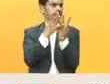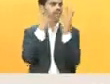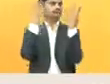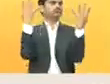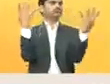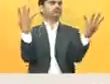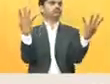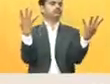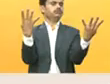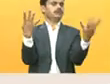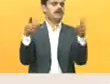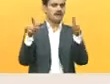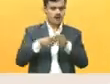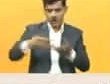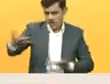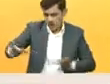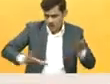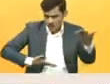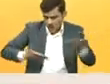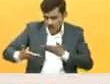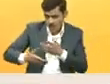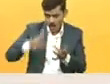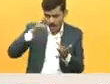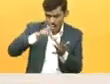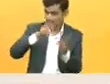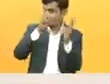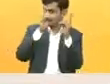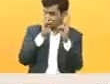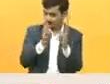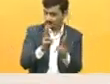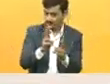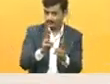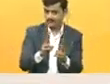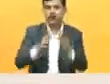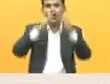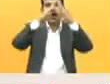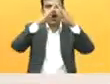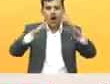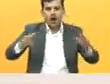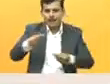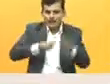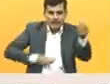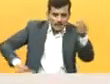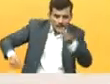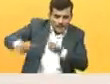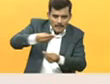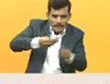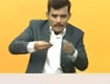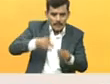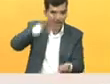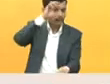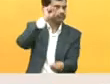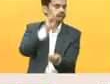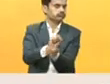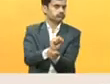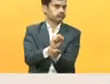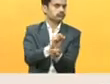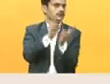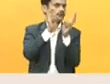है। कोलकाता के बीचों बीच एक घर के आसपास पुलिस की